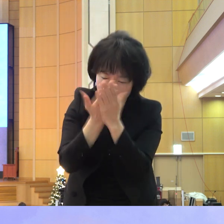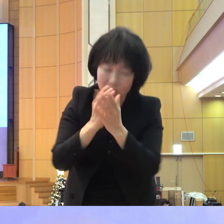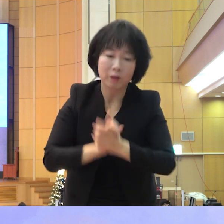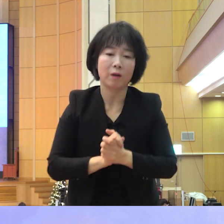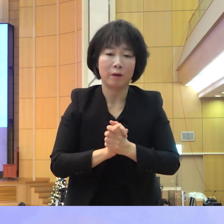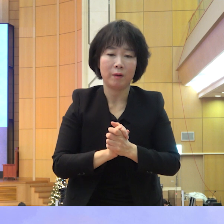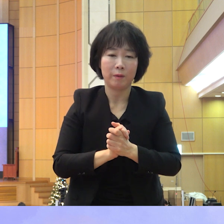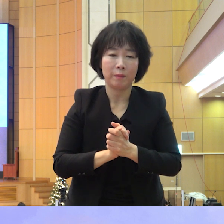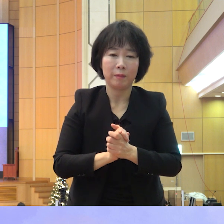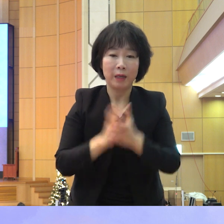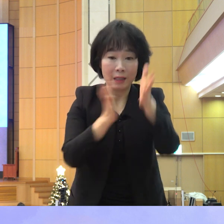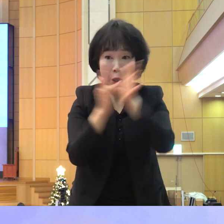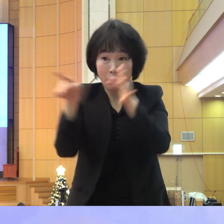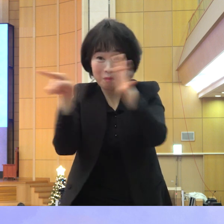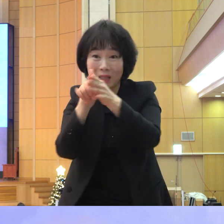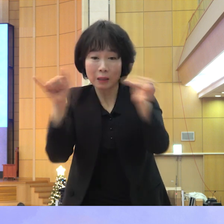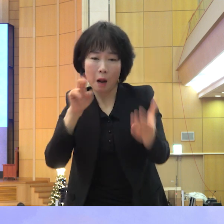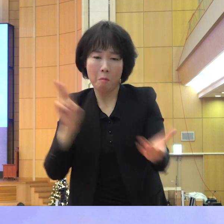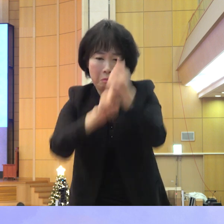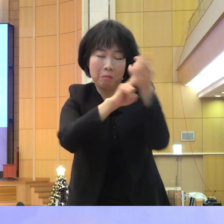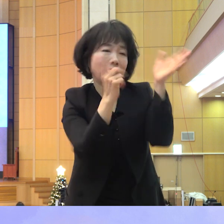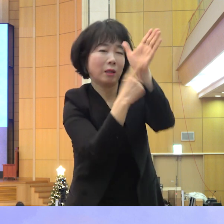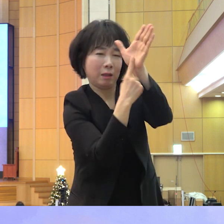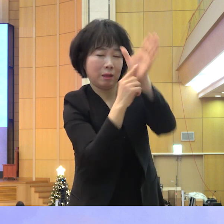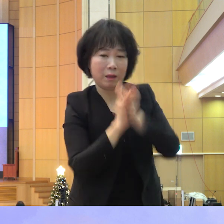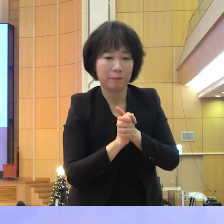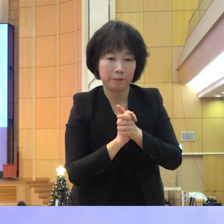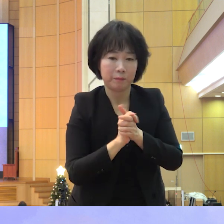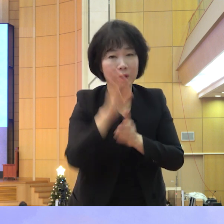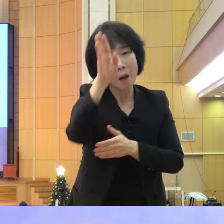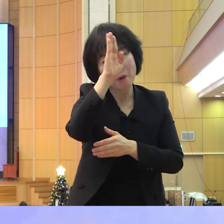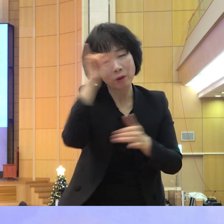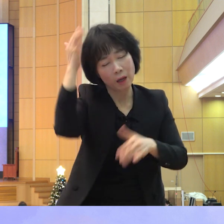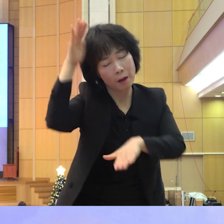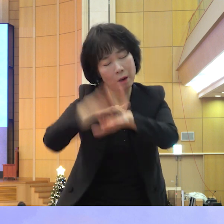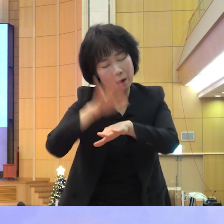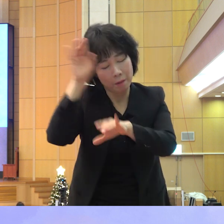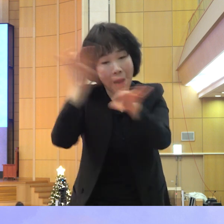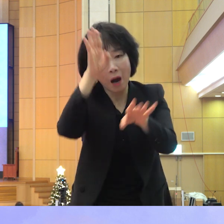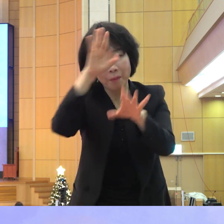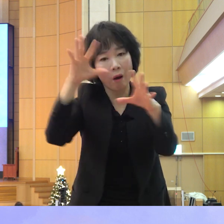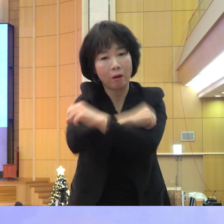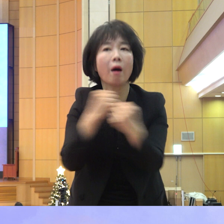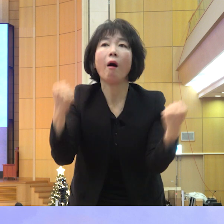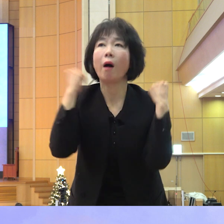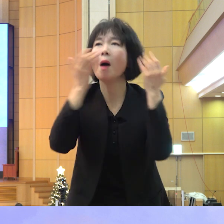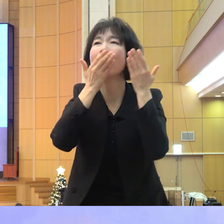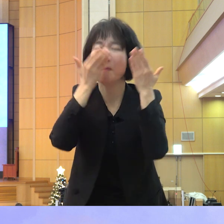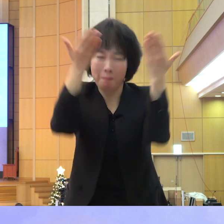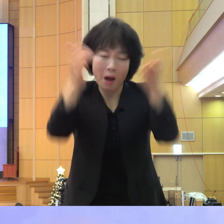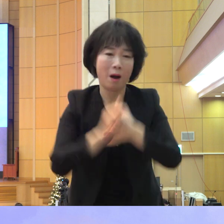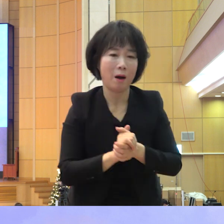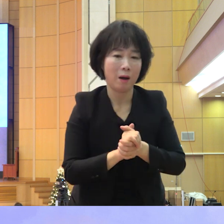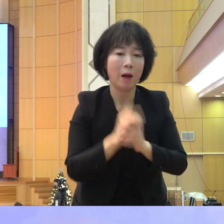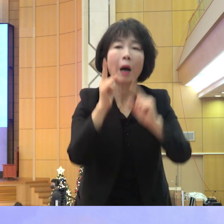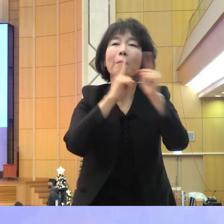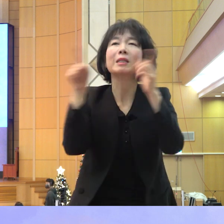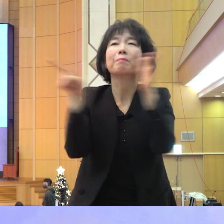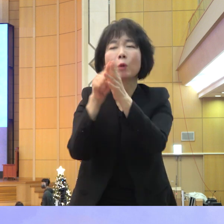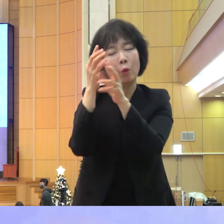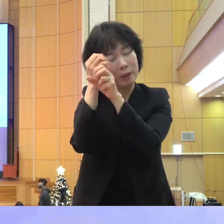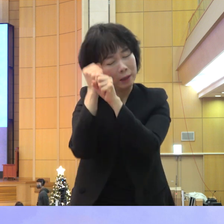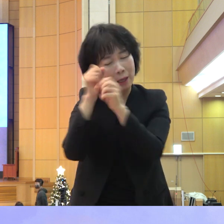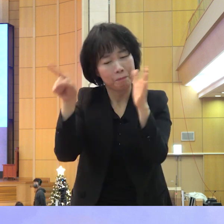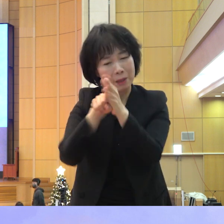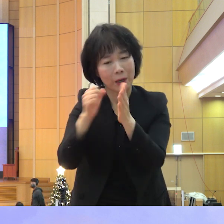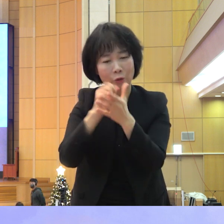하시옵소서. 믿는 사람들에게 표적이 따르니 병든 자에게 손을 얹으면 낫는다고 약속했습니다. 말씀에 의지해서 이